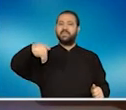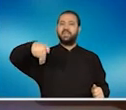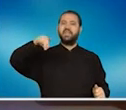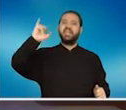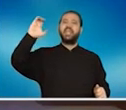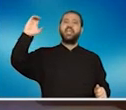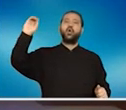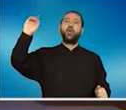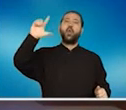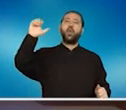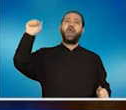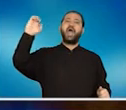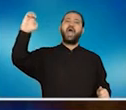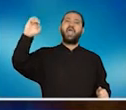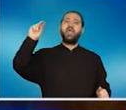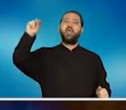Nicolae Popea,